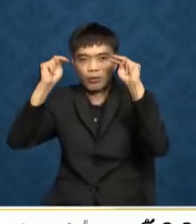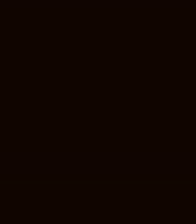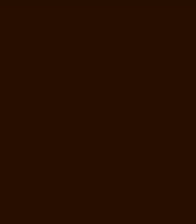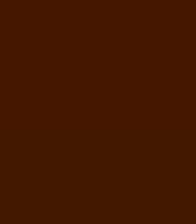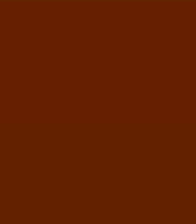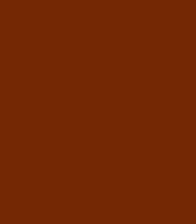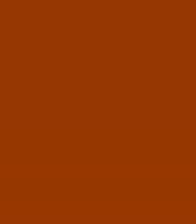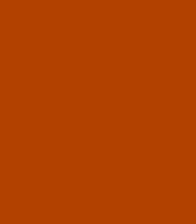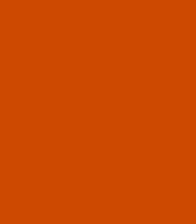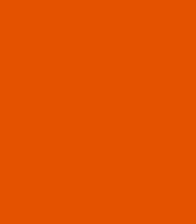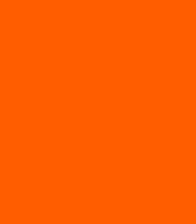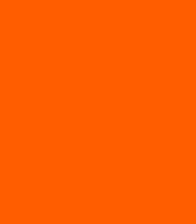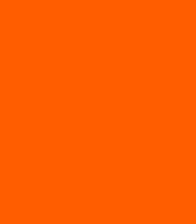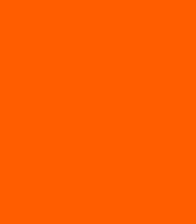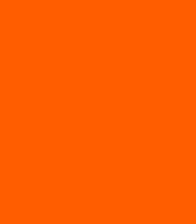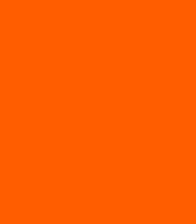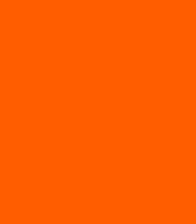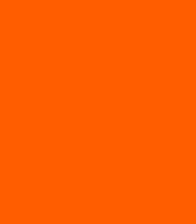สวัสดีครับ